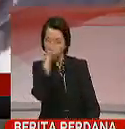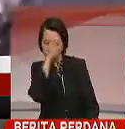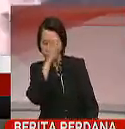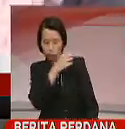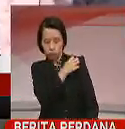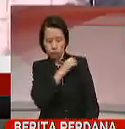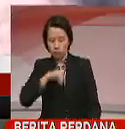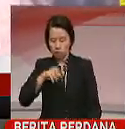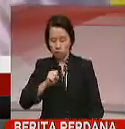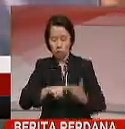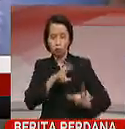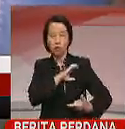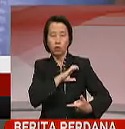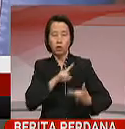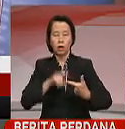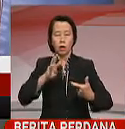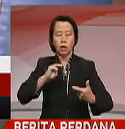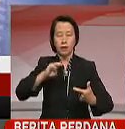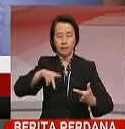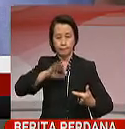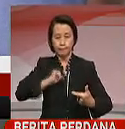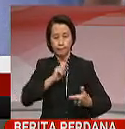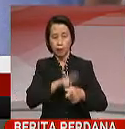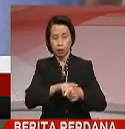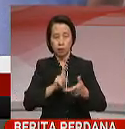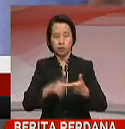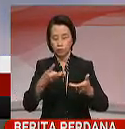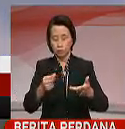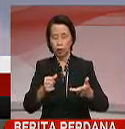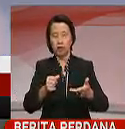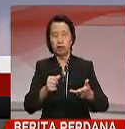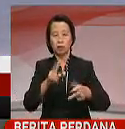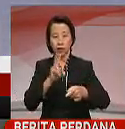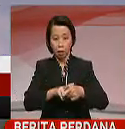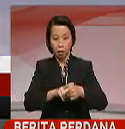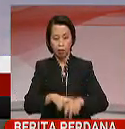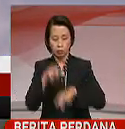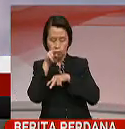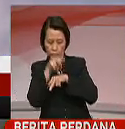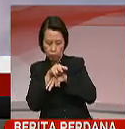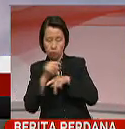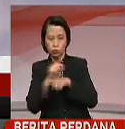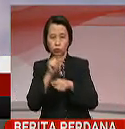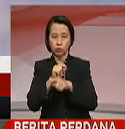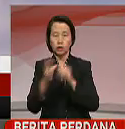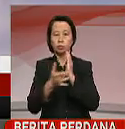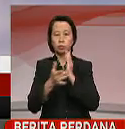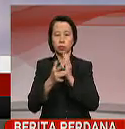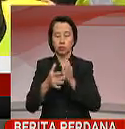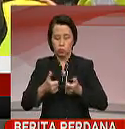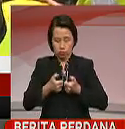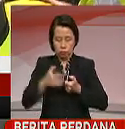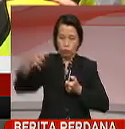JAS, polis, Majlis Perbandaran Kelang, Pejabat Daerah dan Tanah Kelang. Pemantauan dilakukan menggunakan teknologi